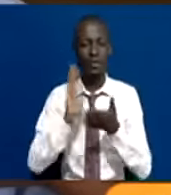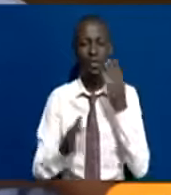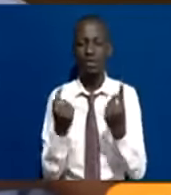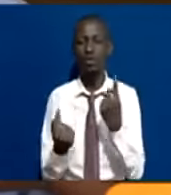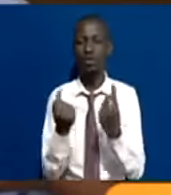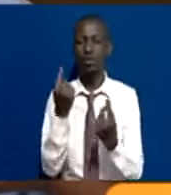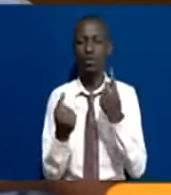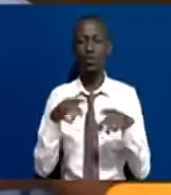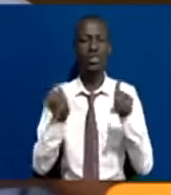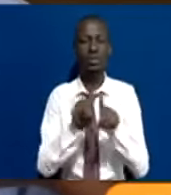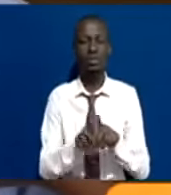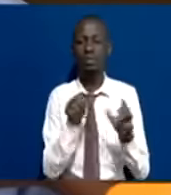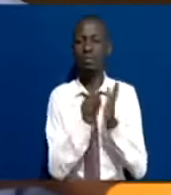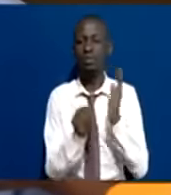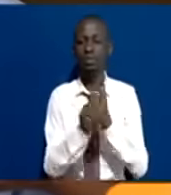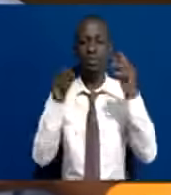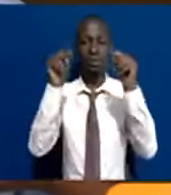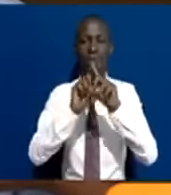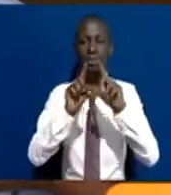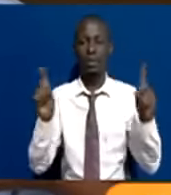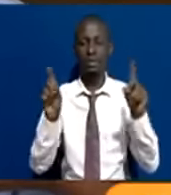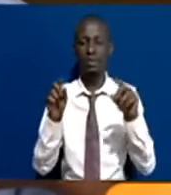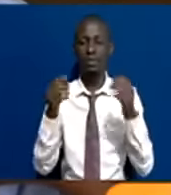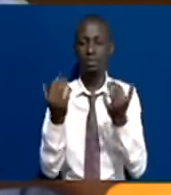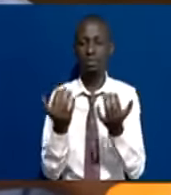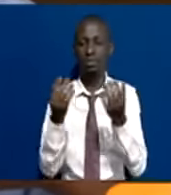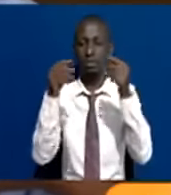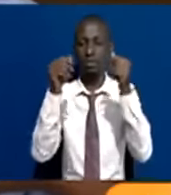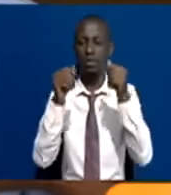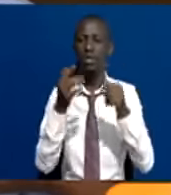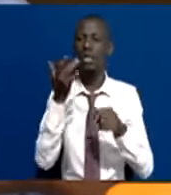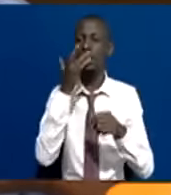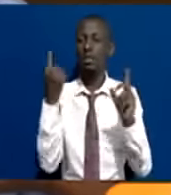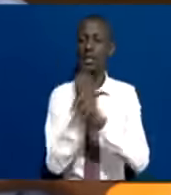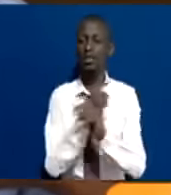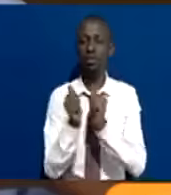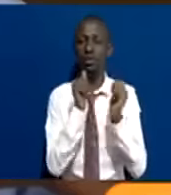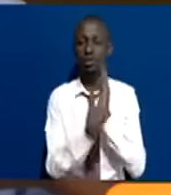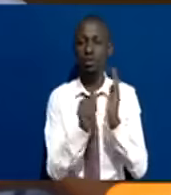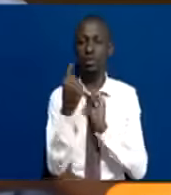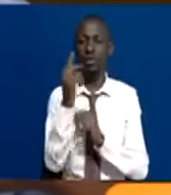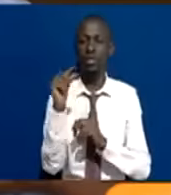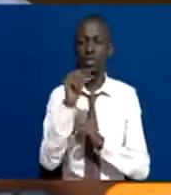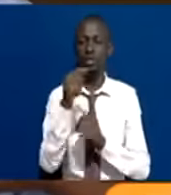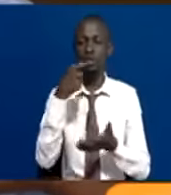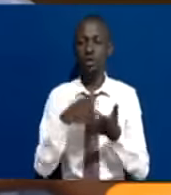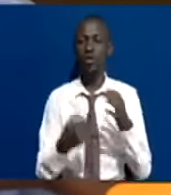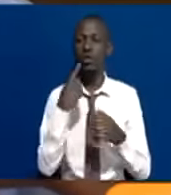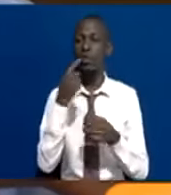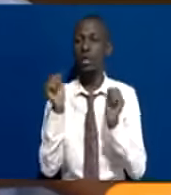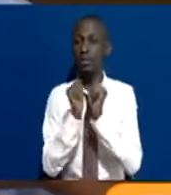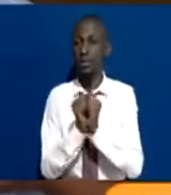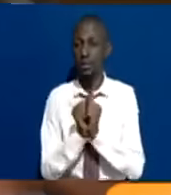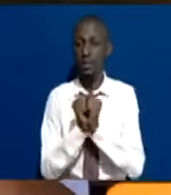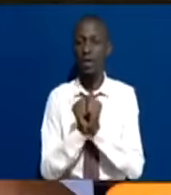ule unga wa mahindi. Japo ugali wa nyasi una ladha tofauti na wa mahindi ambao kilo moja ni shilingi 110, kwa